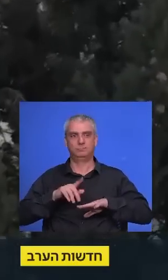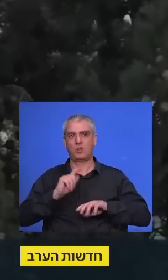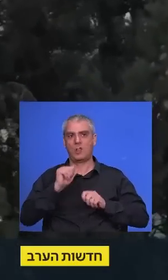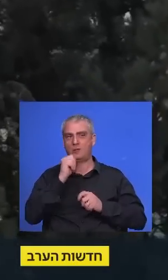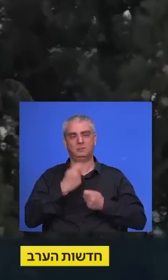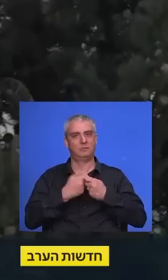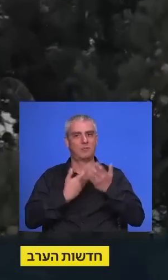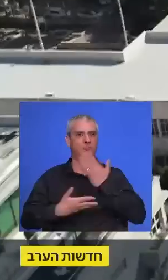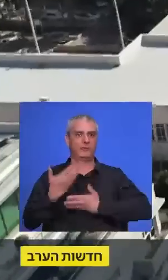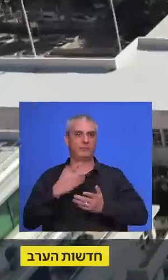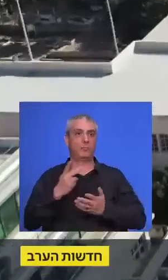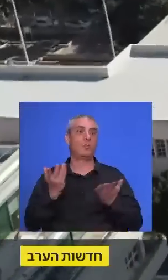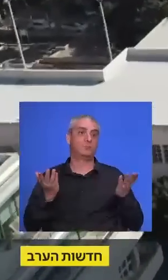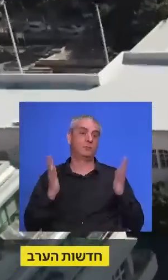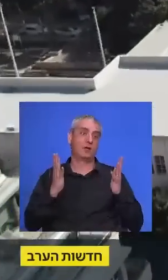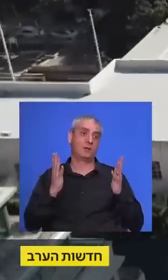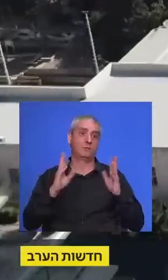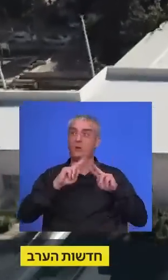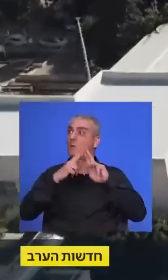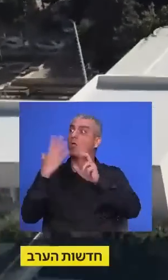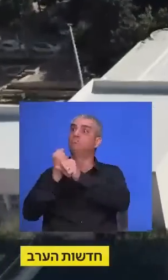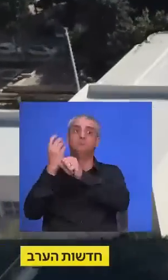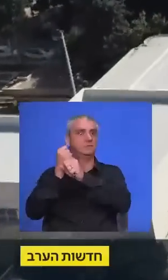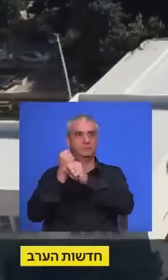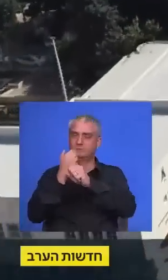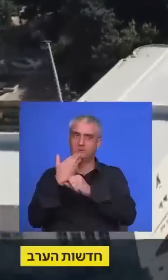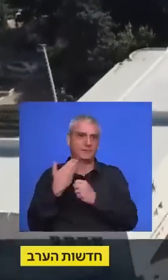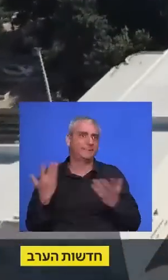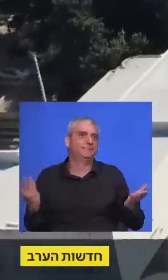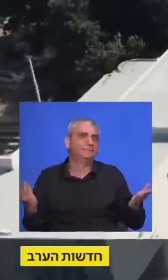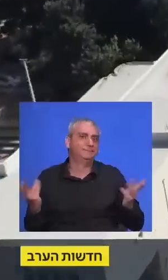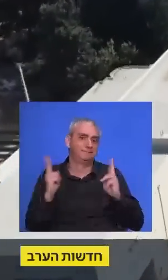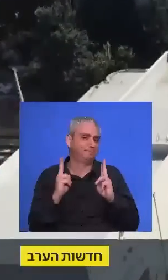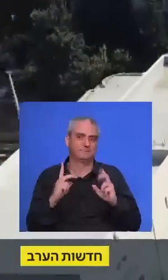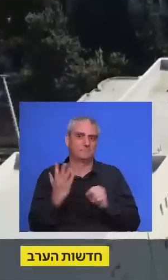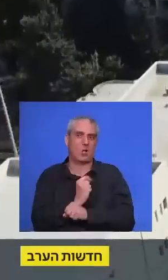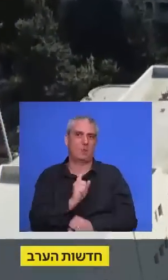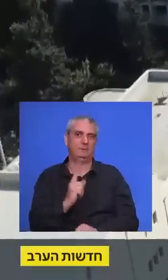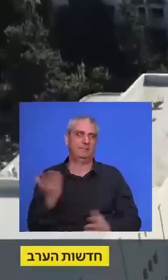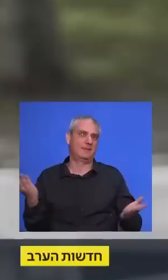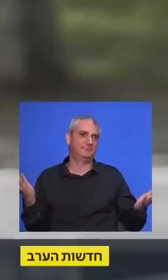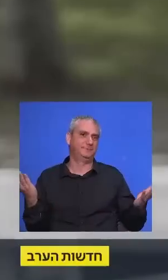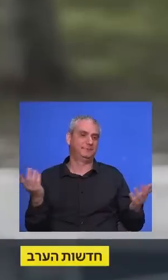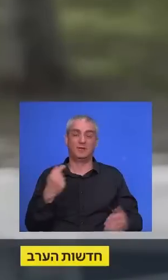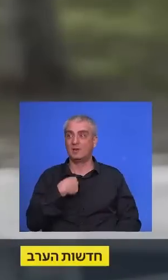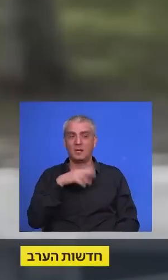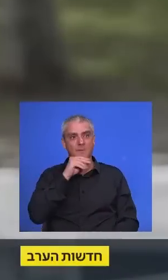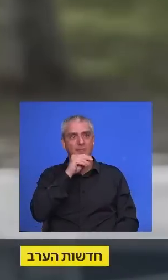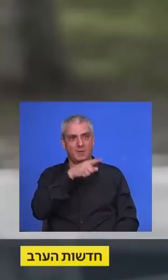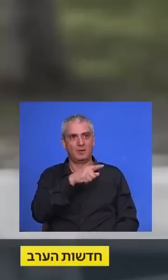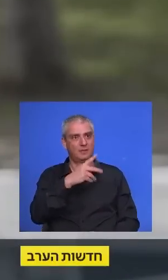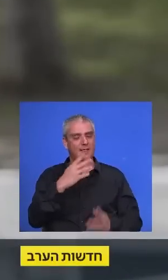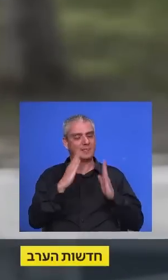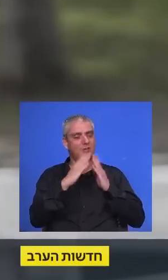פעולה. כך, מה שמצליח בעולם, בישראל משום מה לא קורה. לפעמים כשאני מדברת על דיור